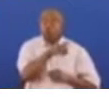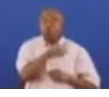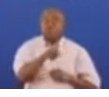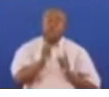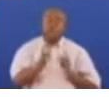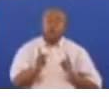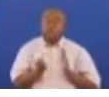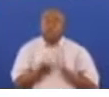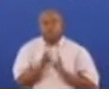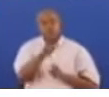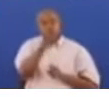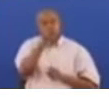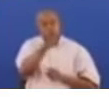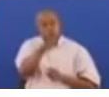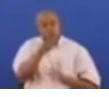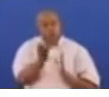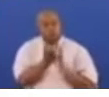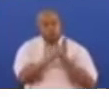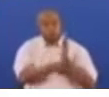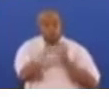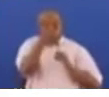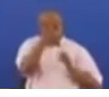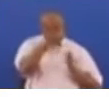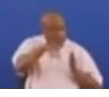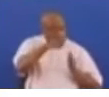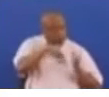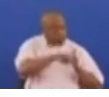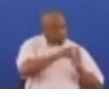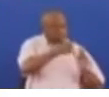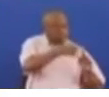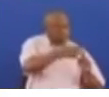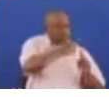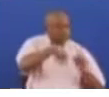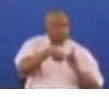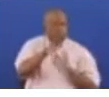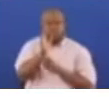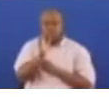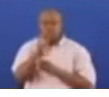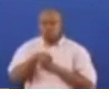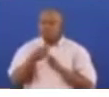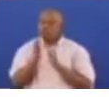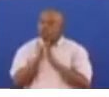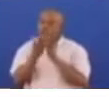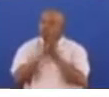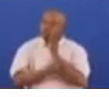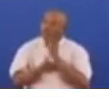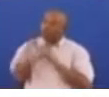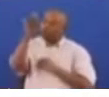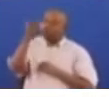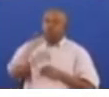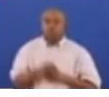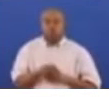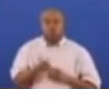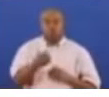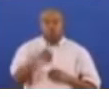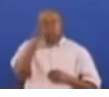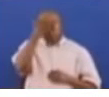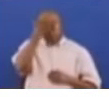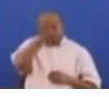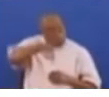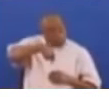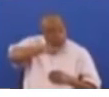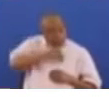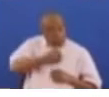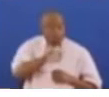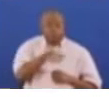kawaida. Na ndio maana tunaenda misikitini, ndio maana tunaenda kanisani, tunaenda kuomba msamaha. Hili swala lake mimi kwa